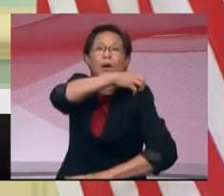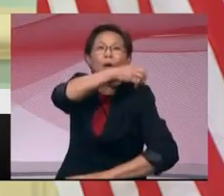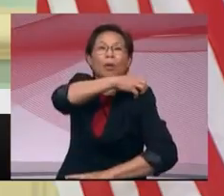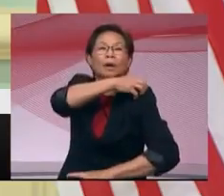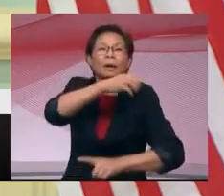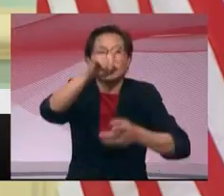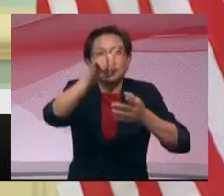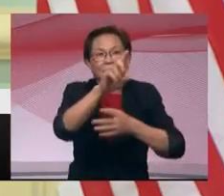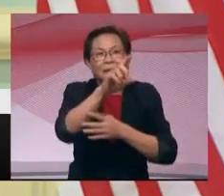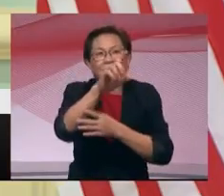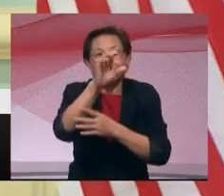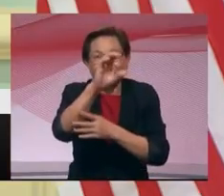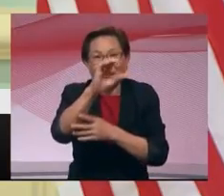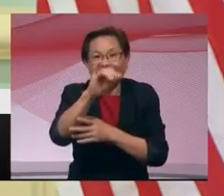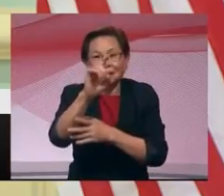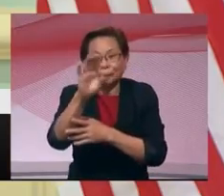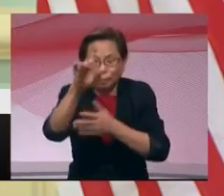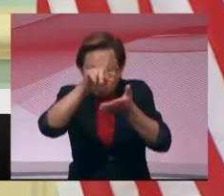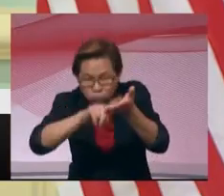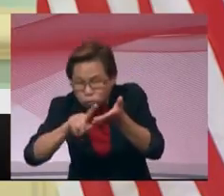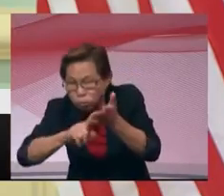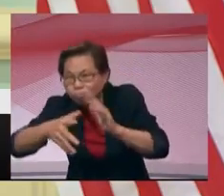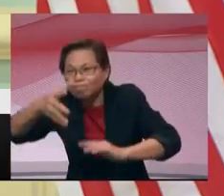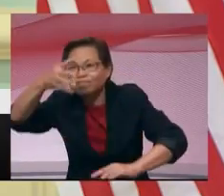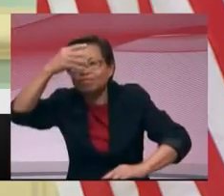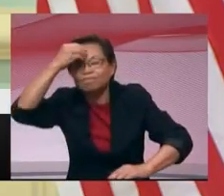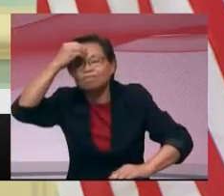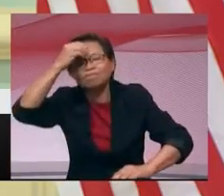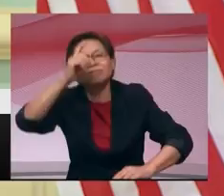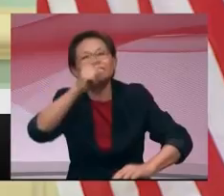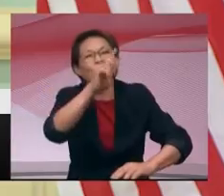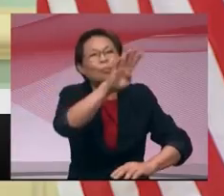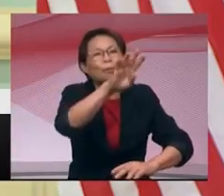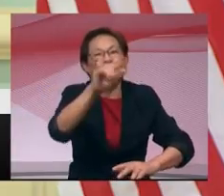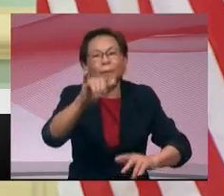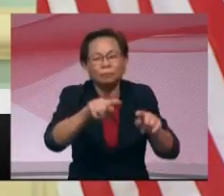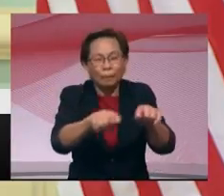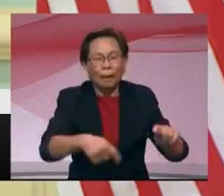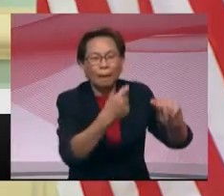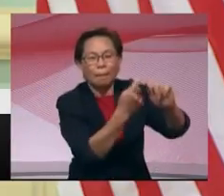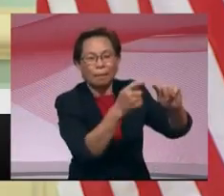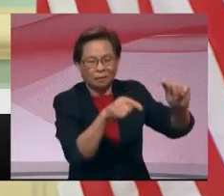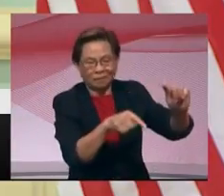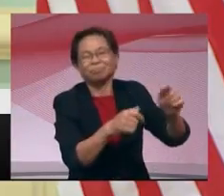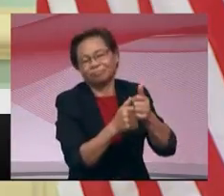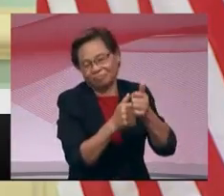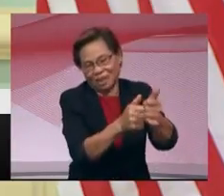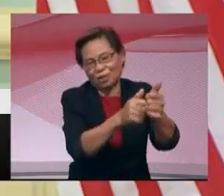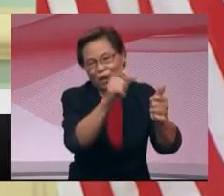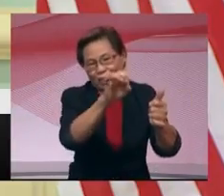Pemeriksaan CIDB telah mendapati 46 tapak binaan telah patuh